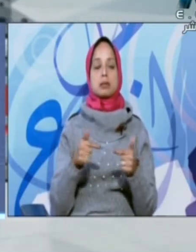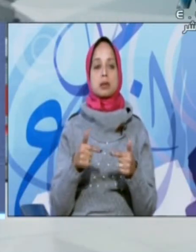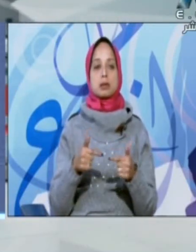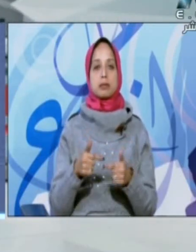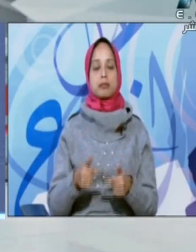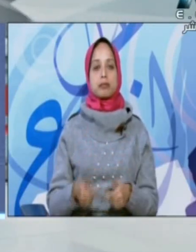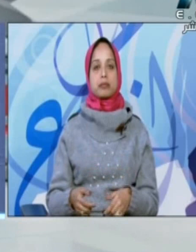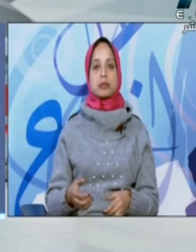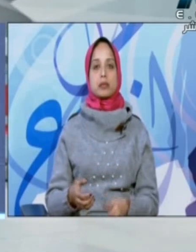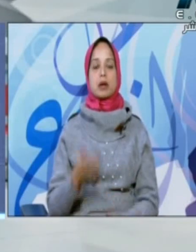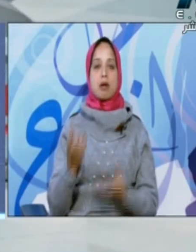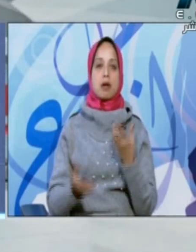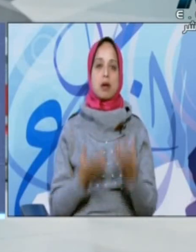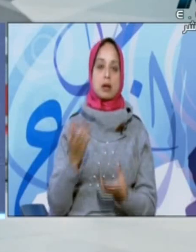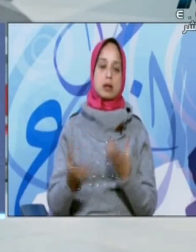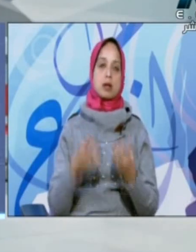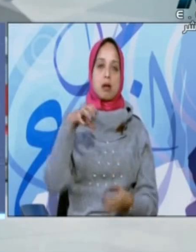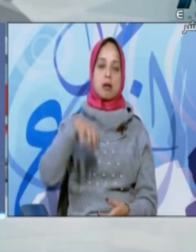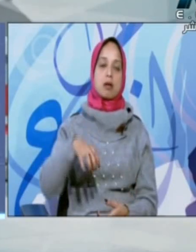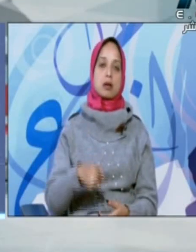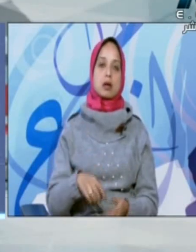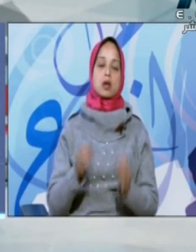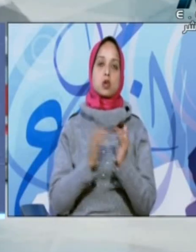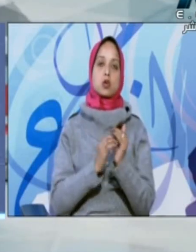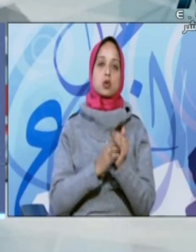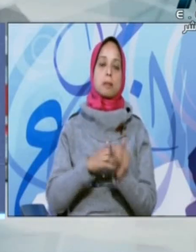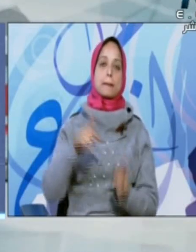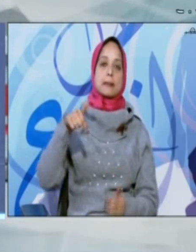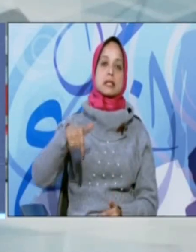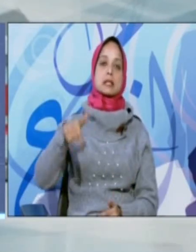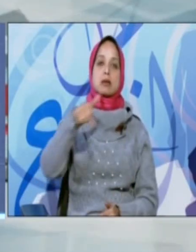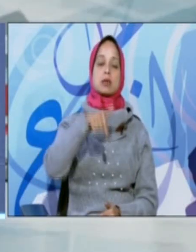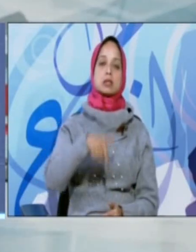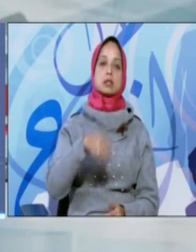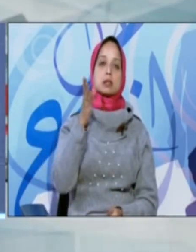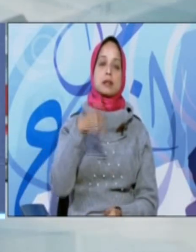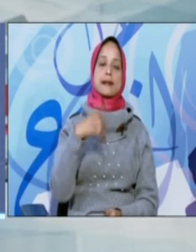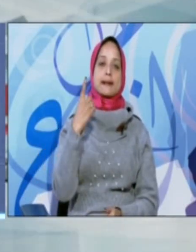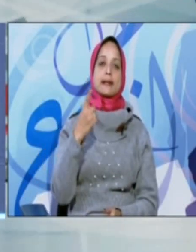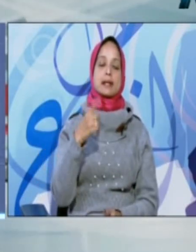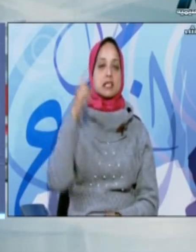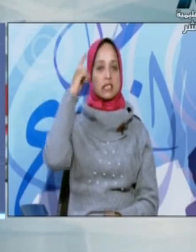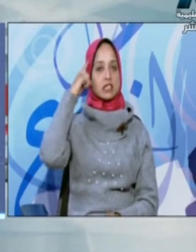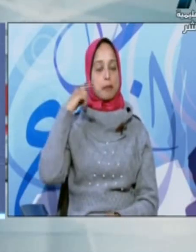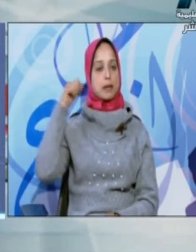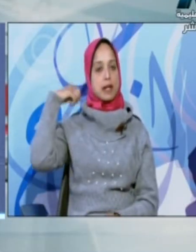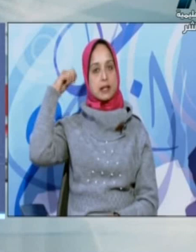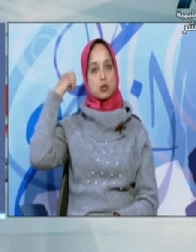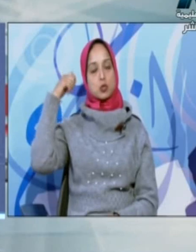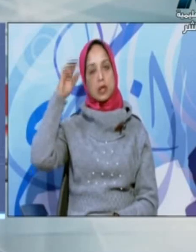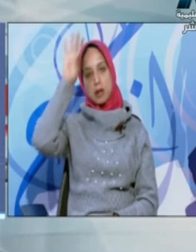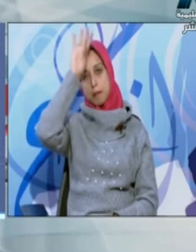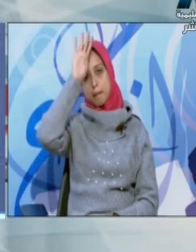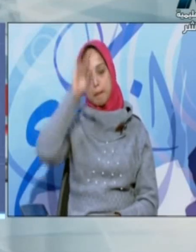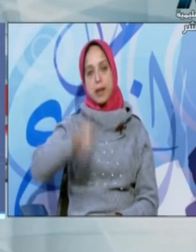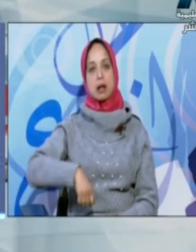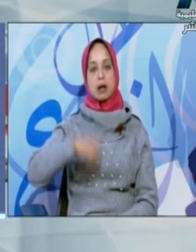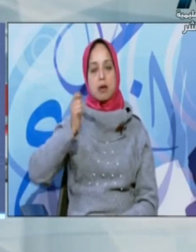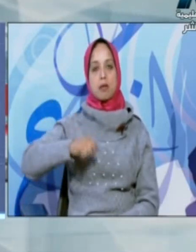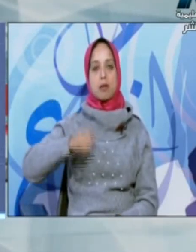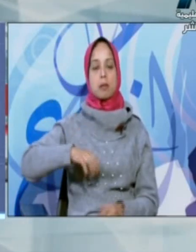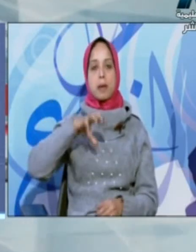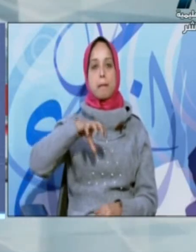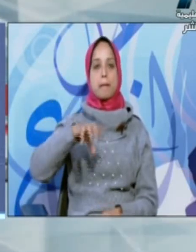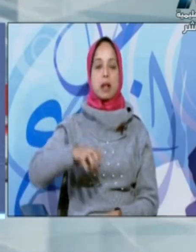تم حريق القاهره في 26 يناير يوم السبت الاسود، وحكم الملك البلاد حكما ديكتاتوريا في ظل